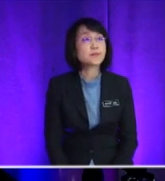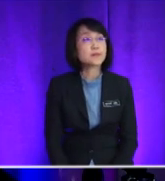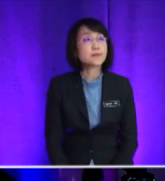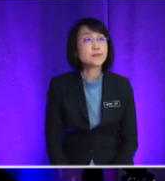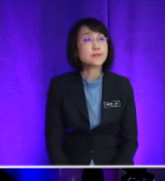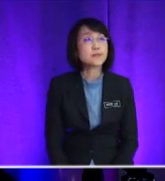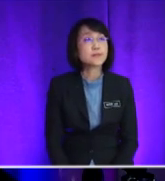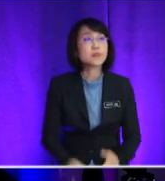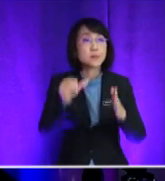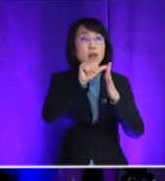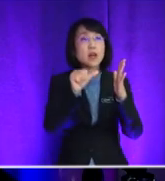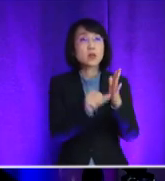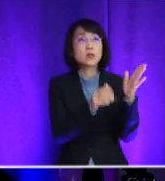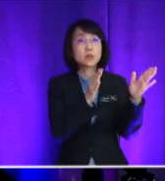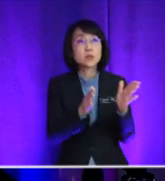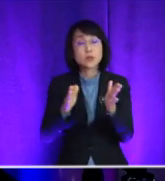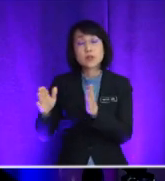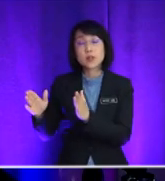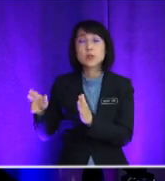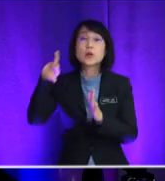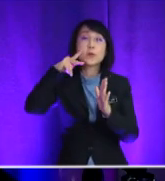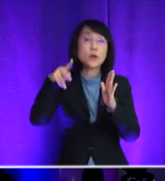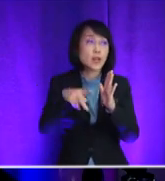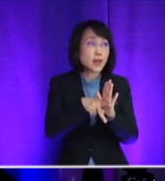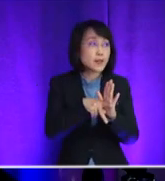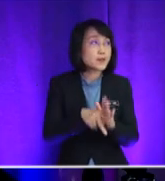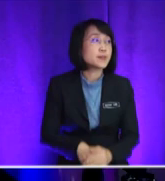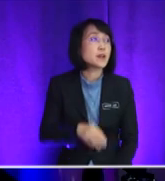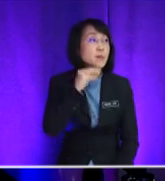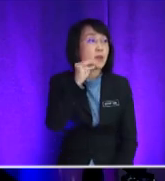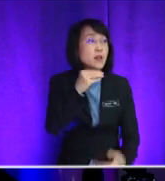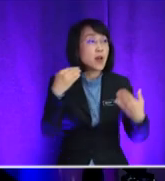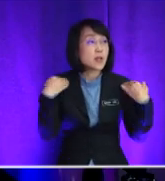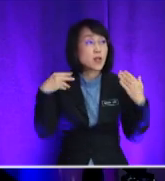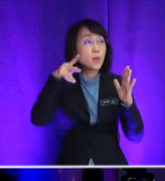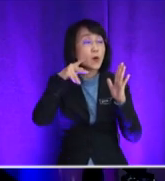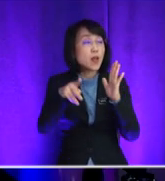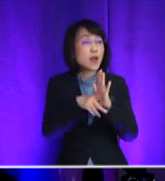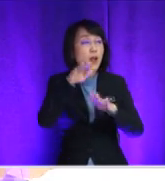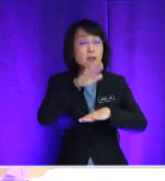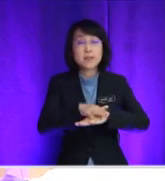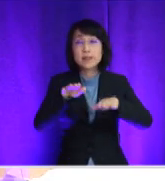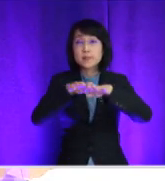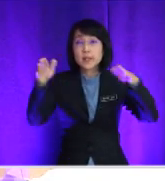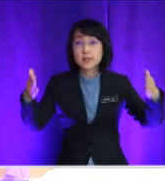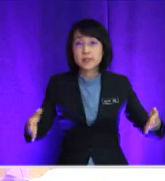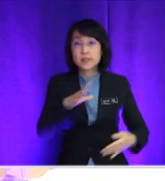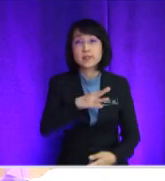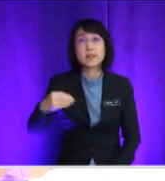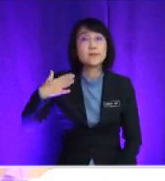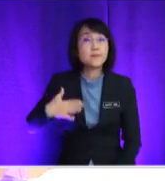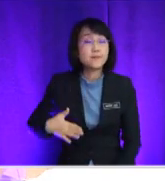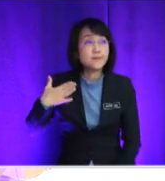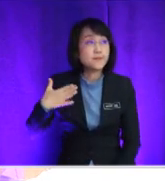peraturan menyusun atau pola ke atas meja dan juga Febri kayak sini